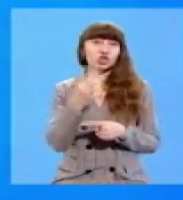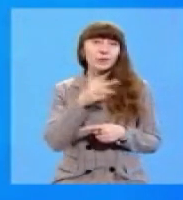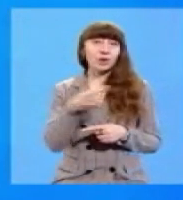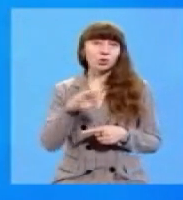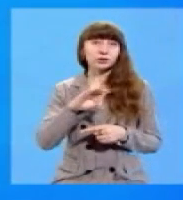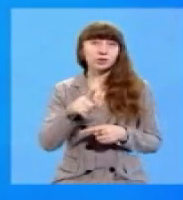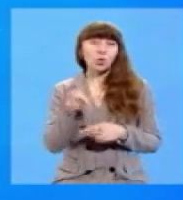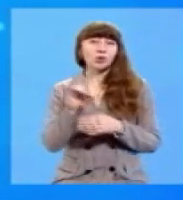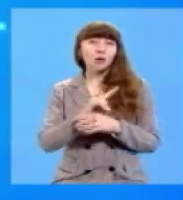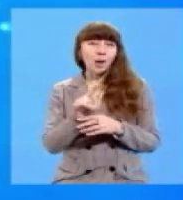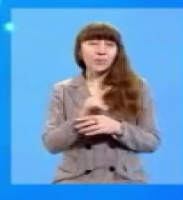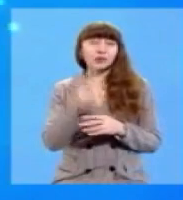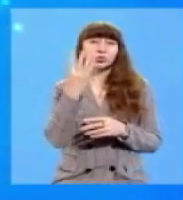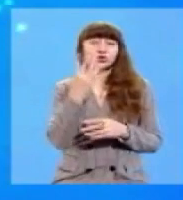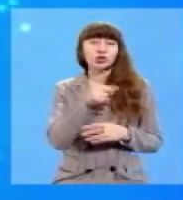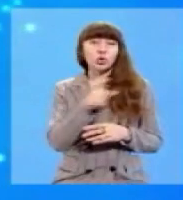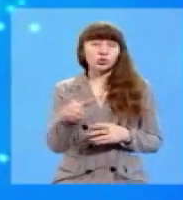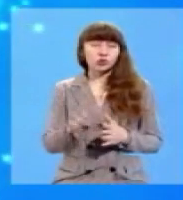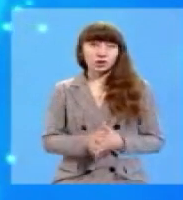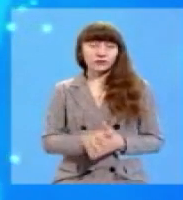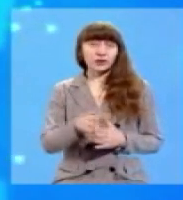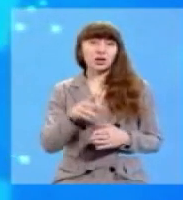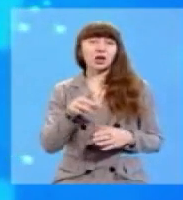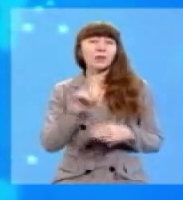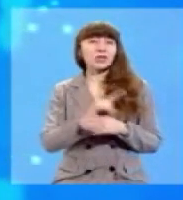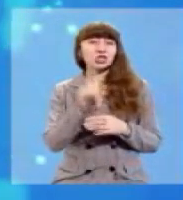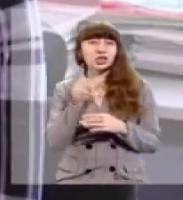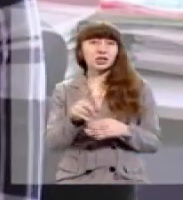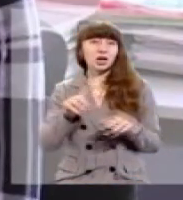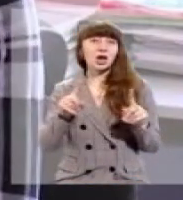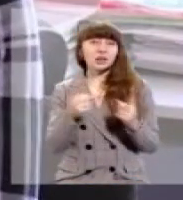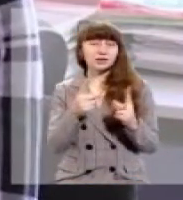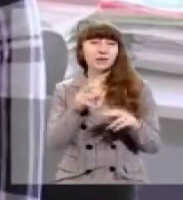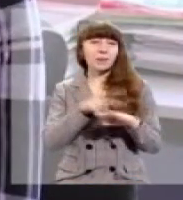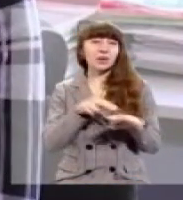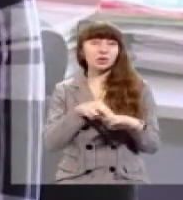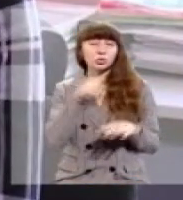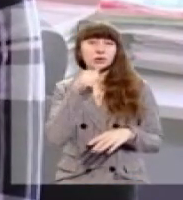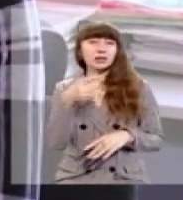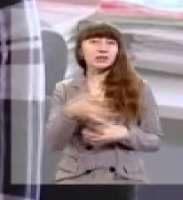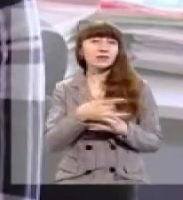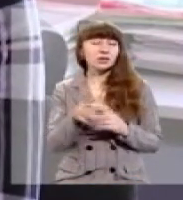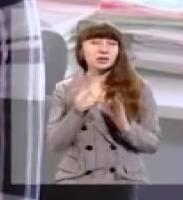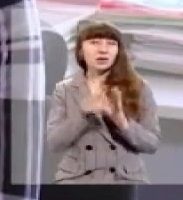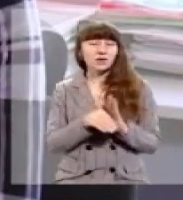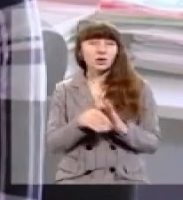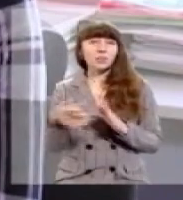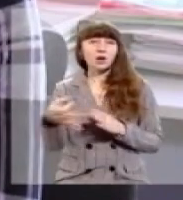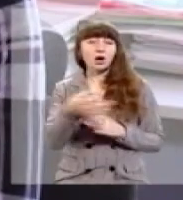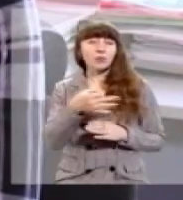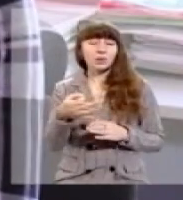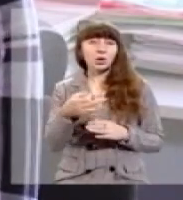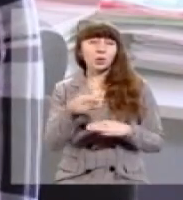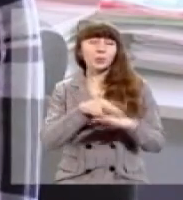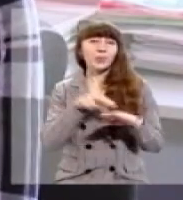полиция департаментінің криминалдық полиция басқармасымен бірге қолға түсірді. Ол осы уақытқа дейін аймақтың 4 тұрғынын